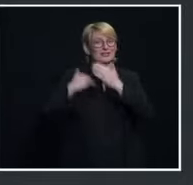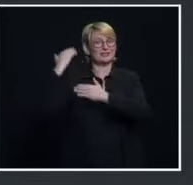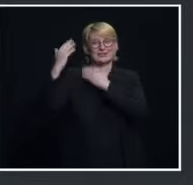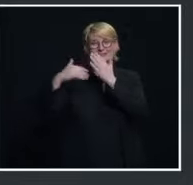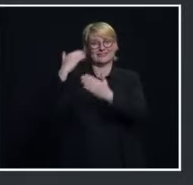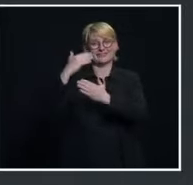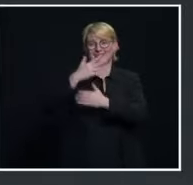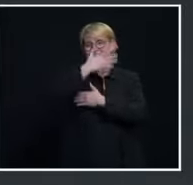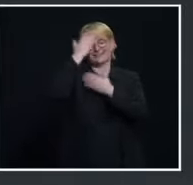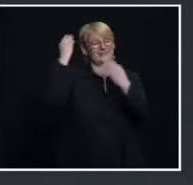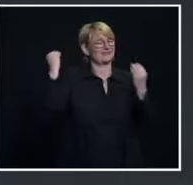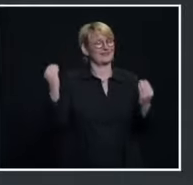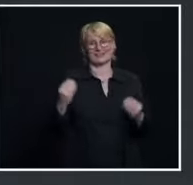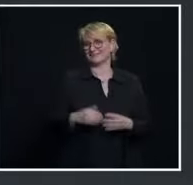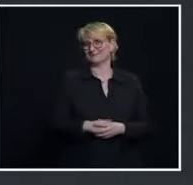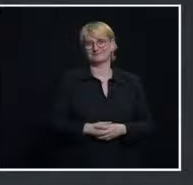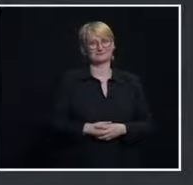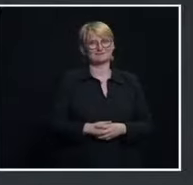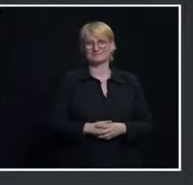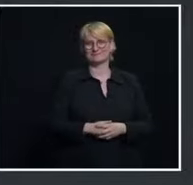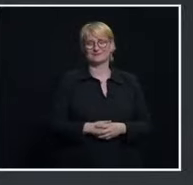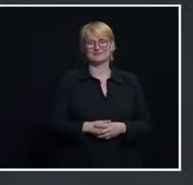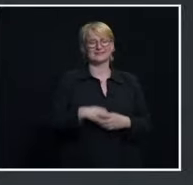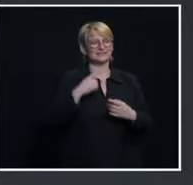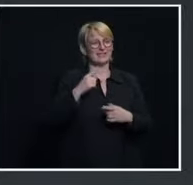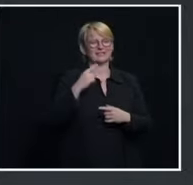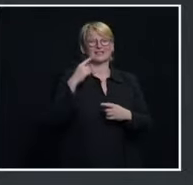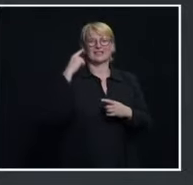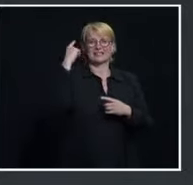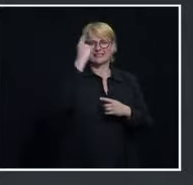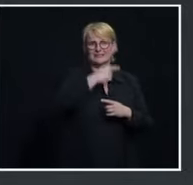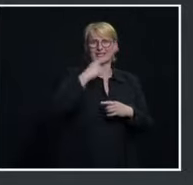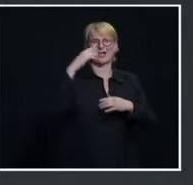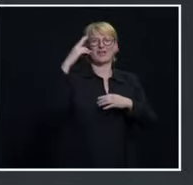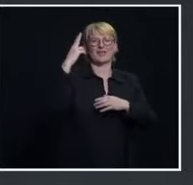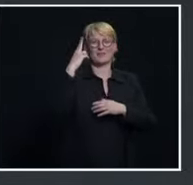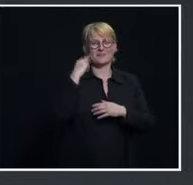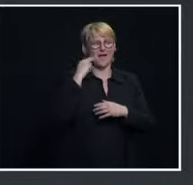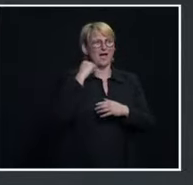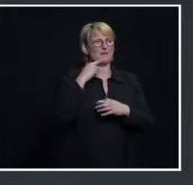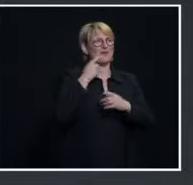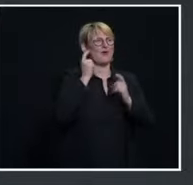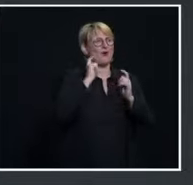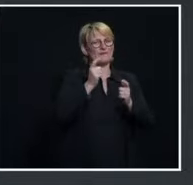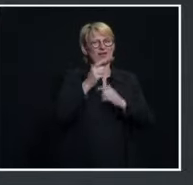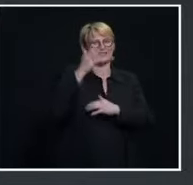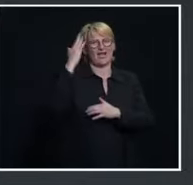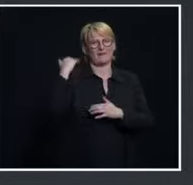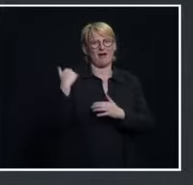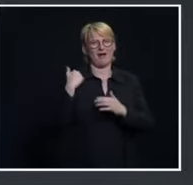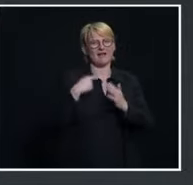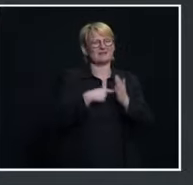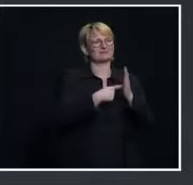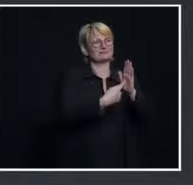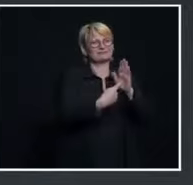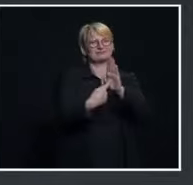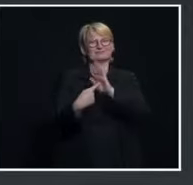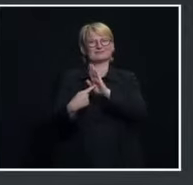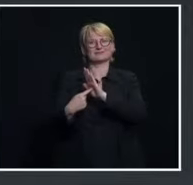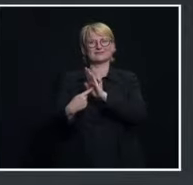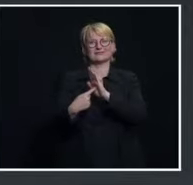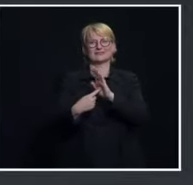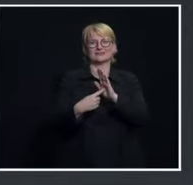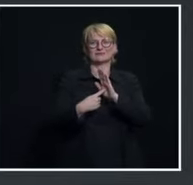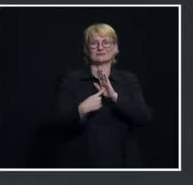vergessen. Dass sie sich die Mühe machen, die Gesichter und Namen der Opfer von damals wieder